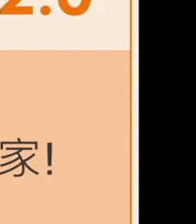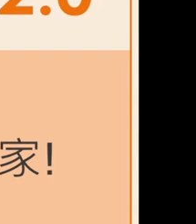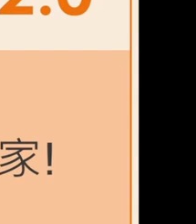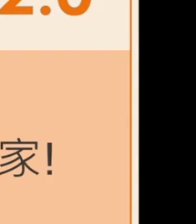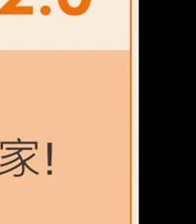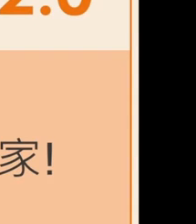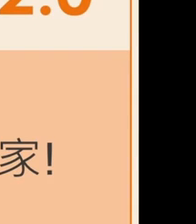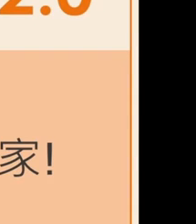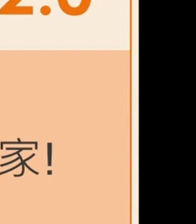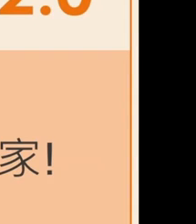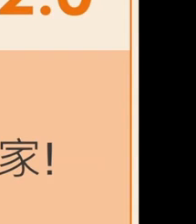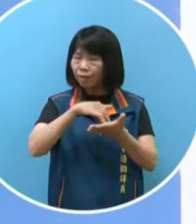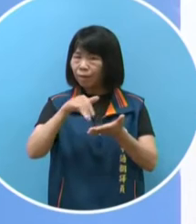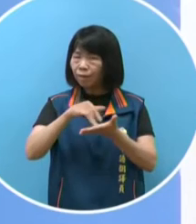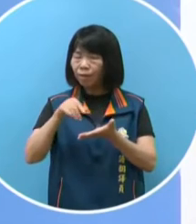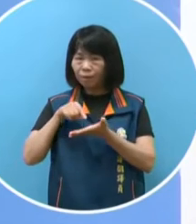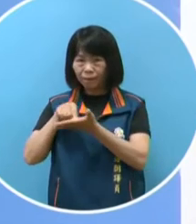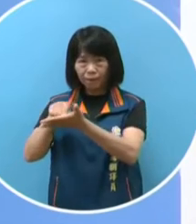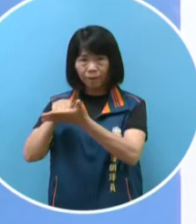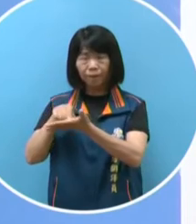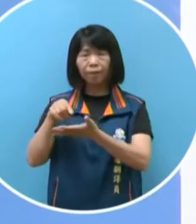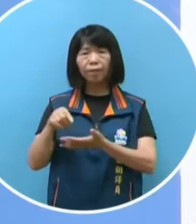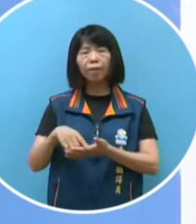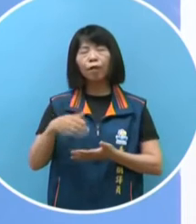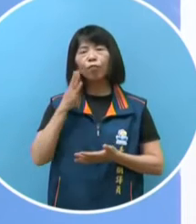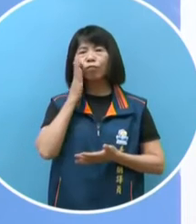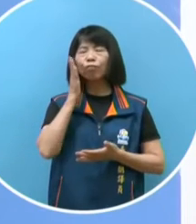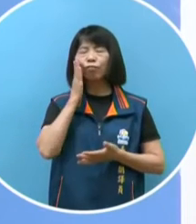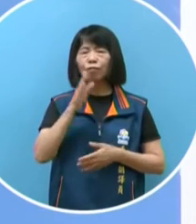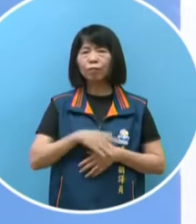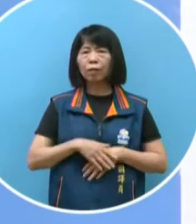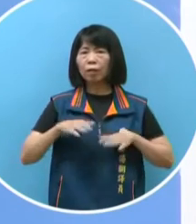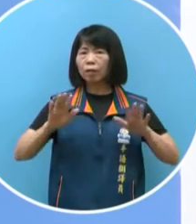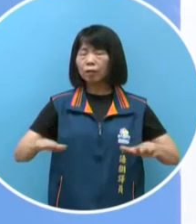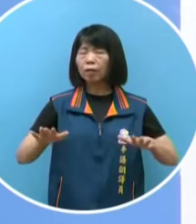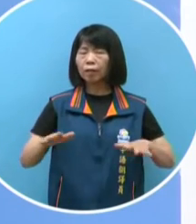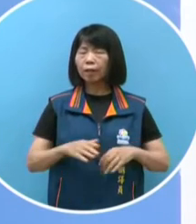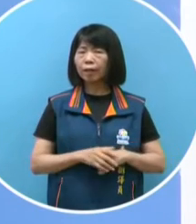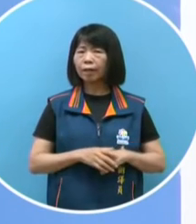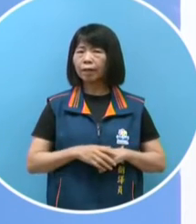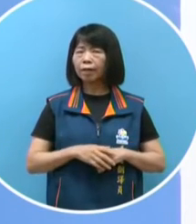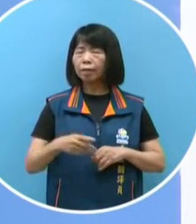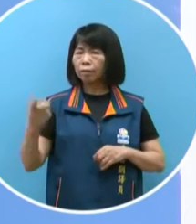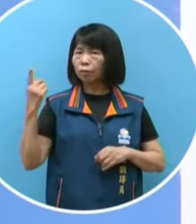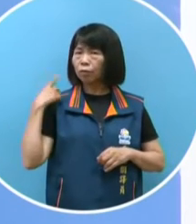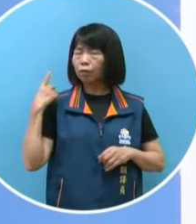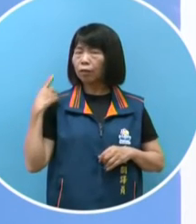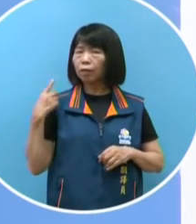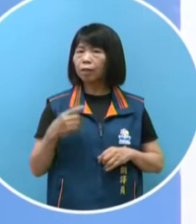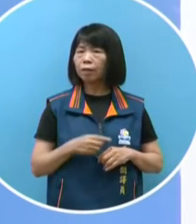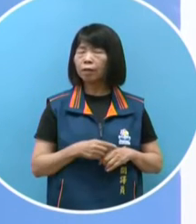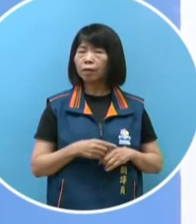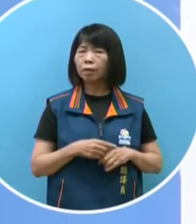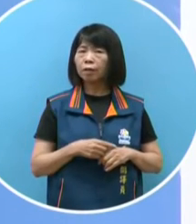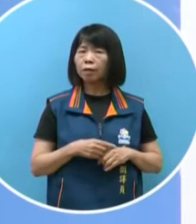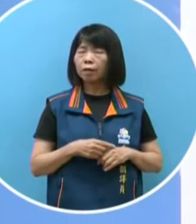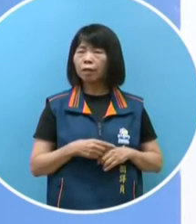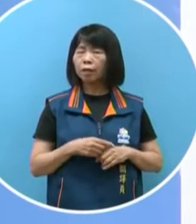换联呢把它撕开来。那目前为止呢，申领数到昨天为止申领数呢